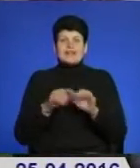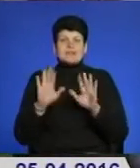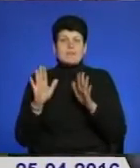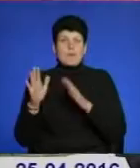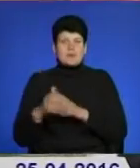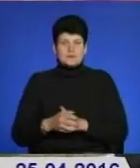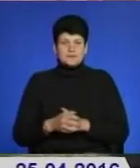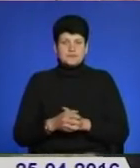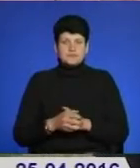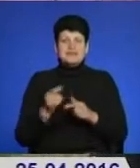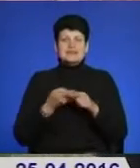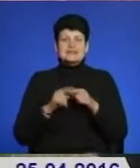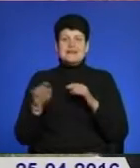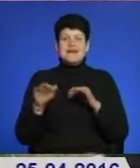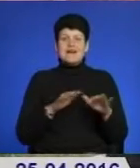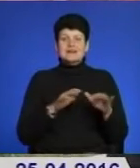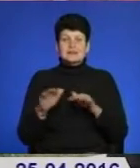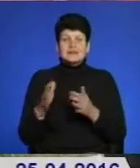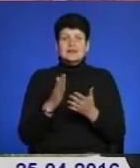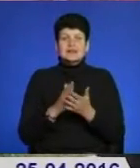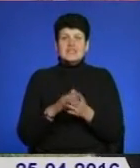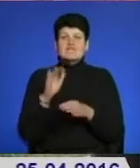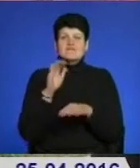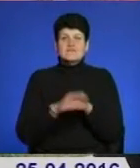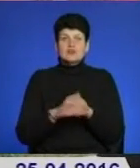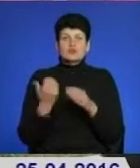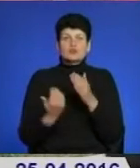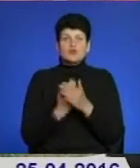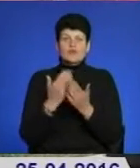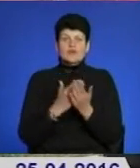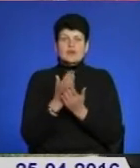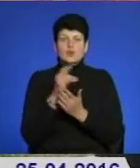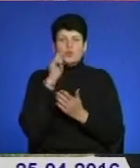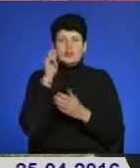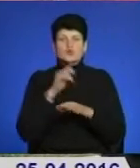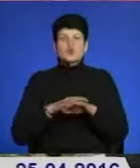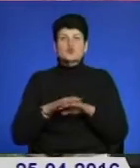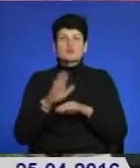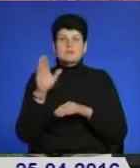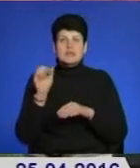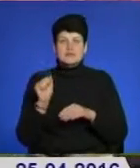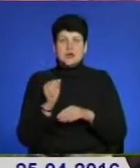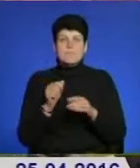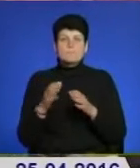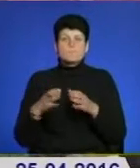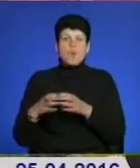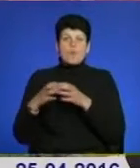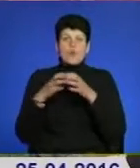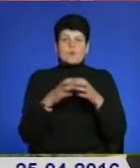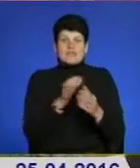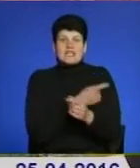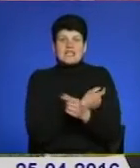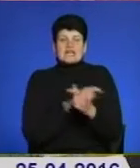моменти. Дана акція вона є таким фактом нової якості українського суспільства, тому що мобільний шпиталь, який є дійсно